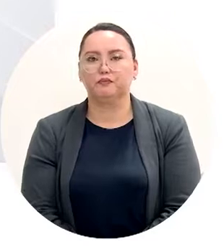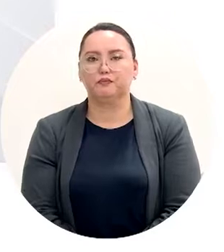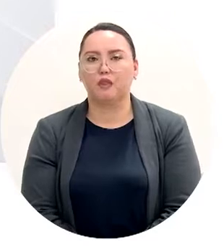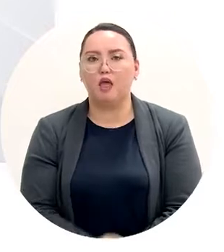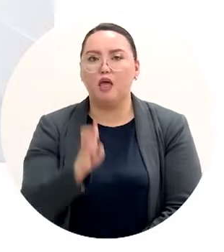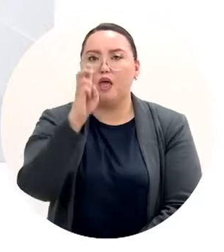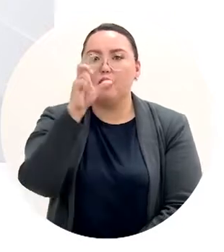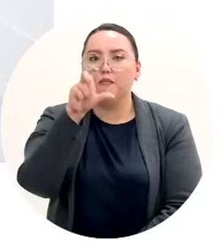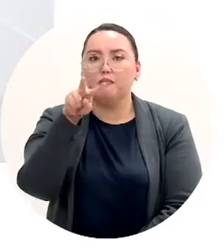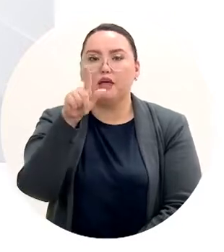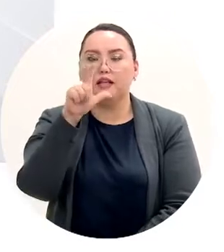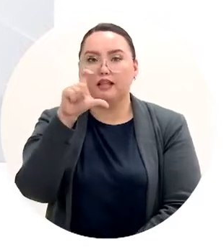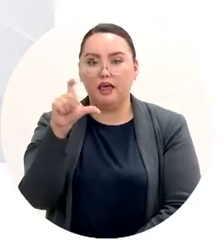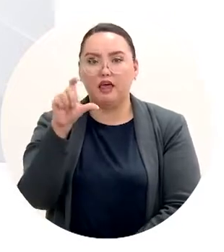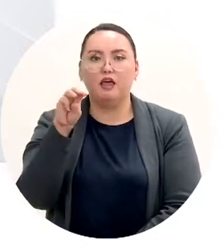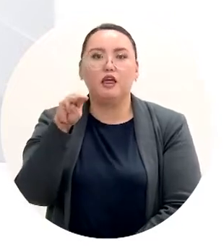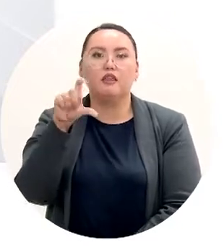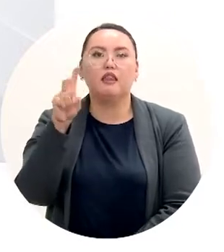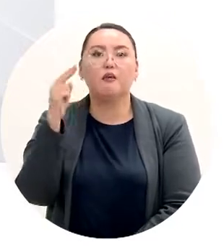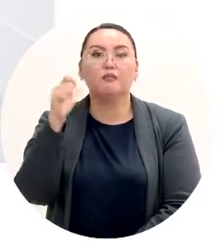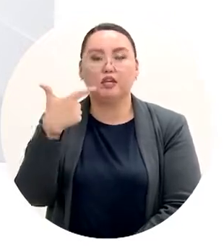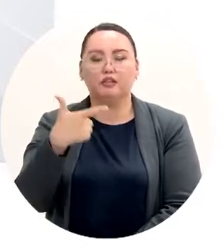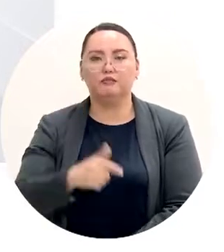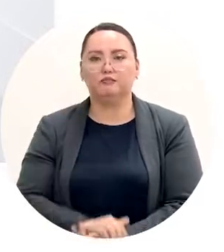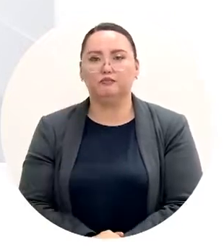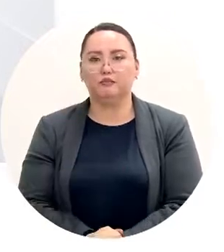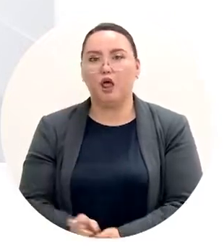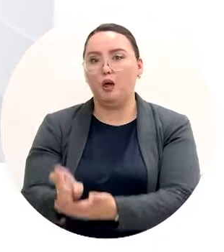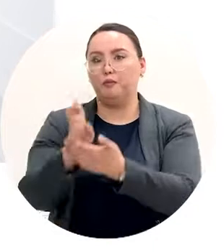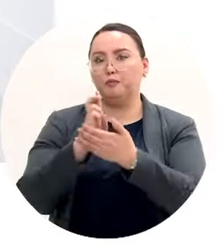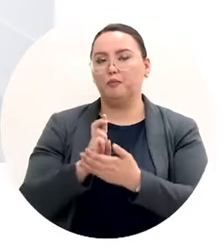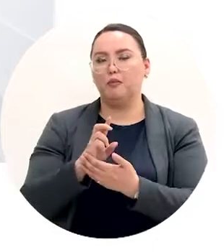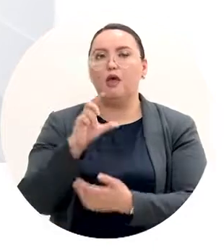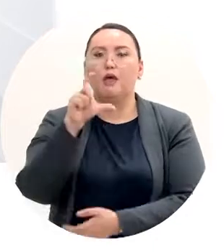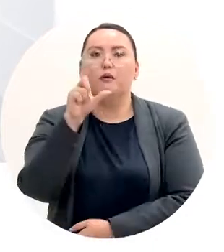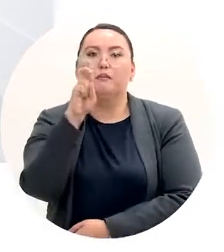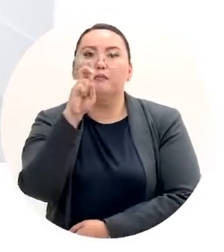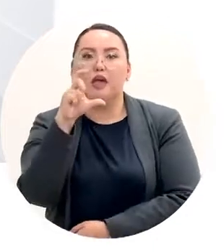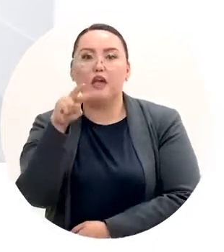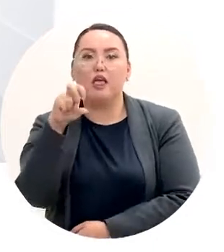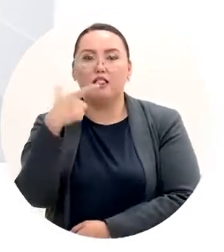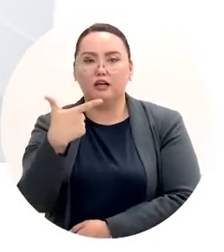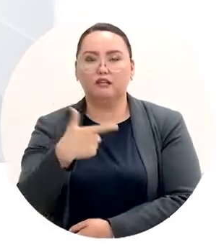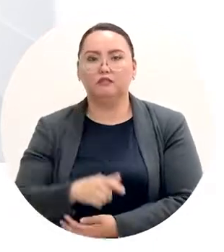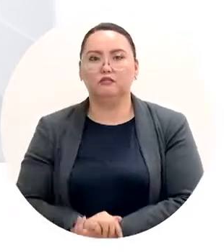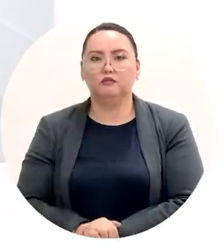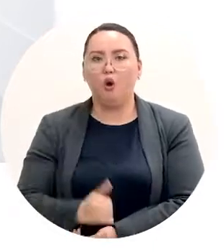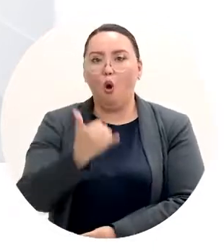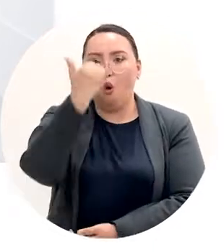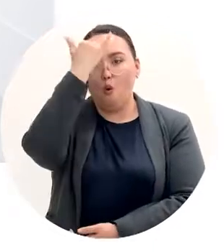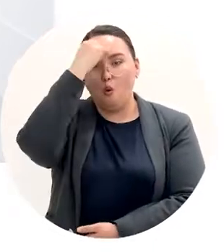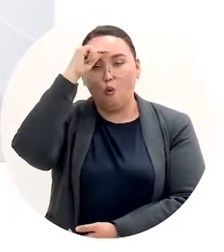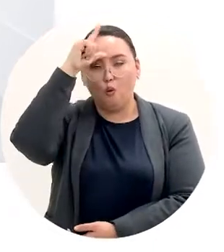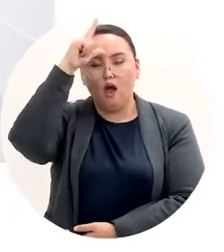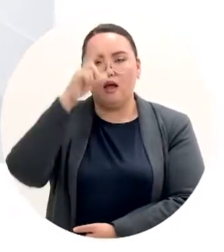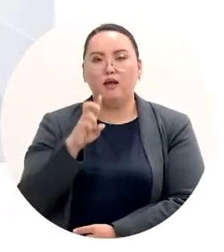За бэлэг тэмдэг гэдгийг бэлгээ гэж бичиж. За бэлэг дурсгал гэвэл бэлэг. Бэлэг оюун гэвэл